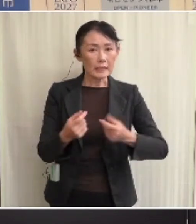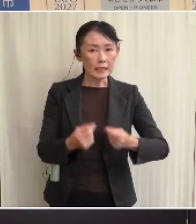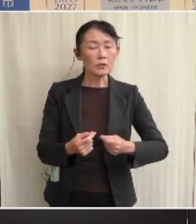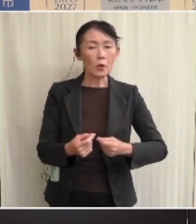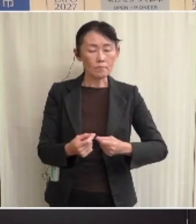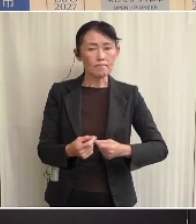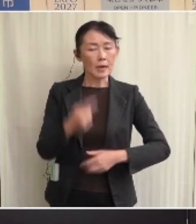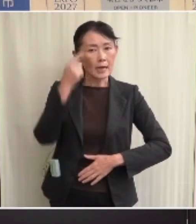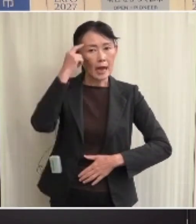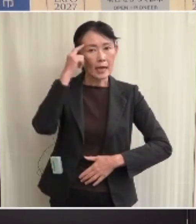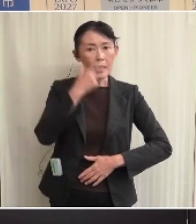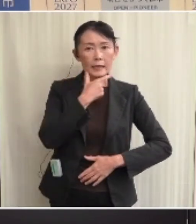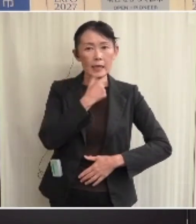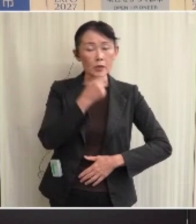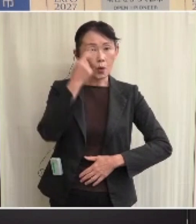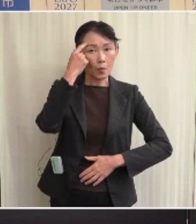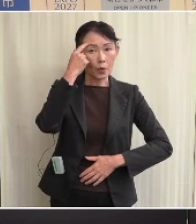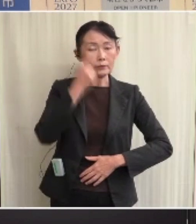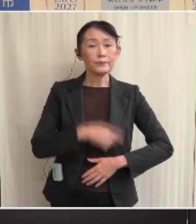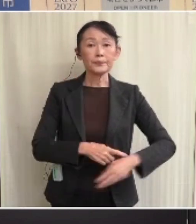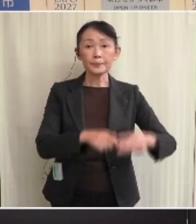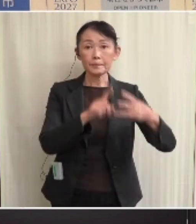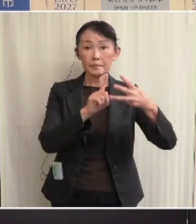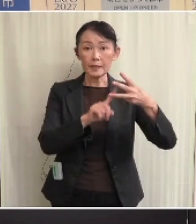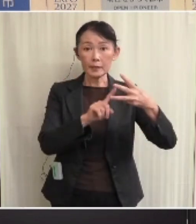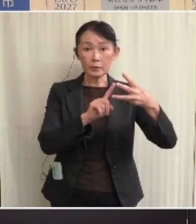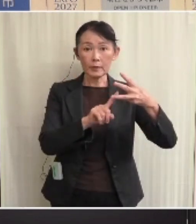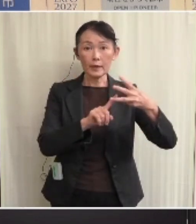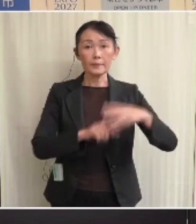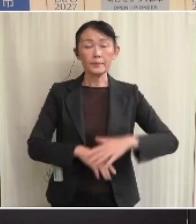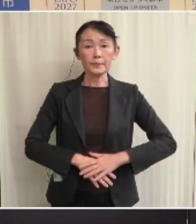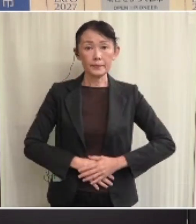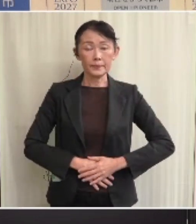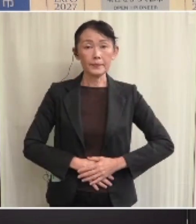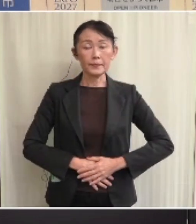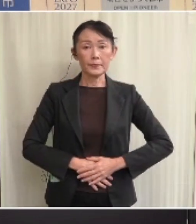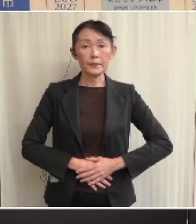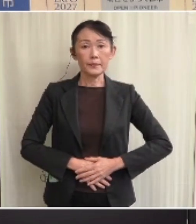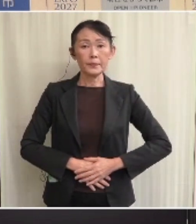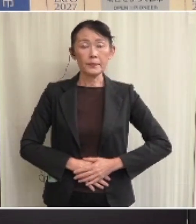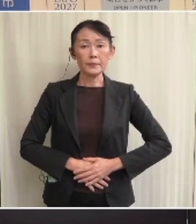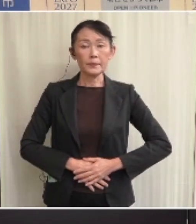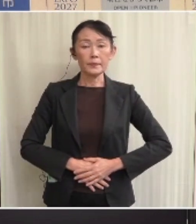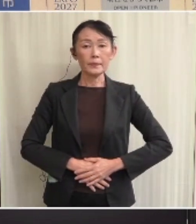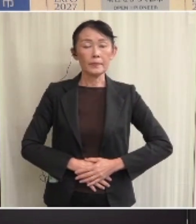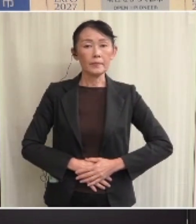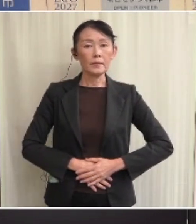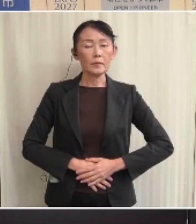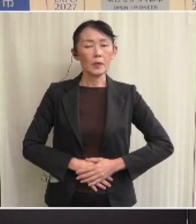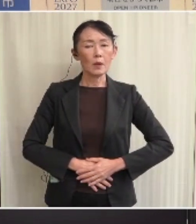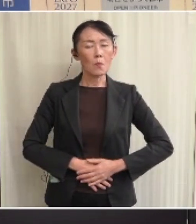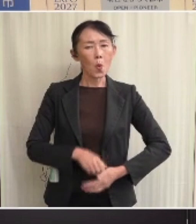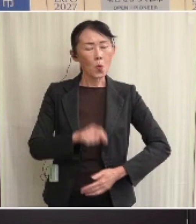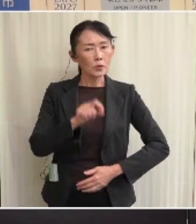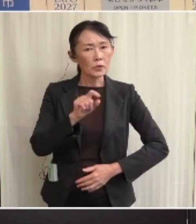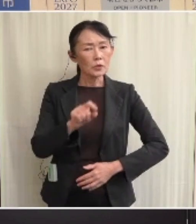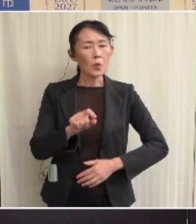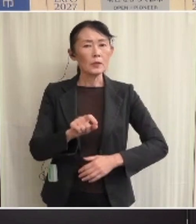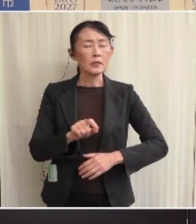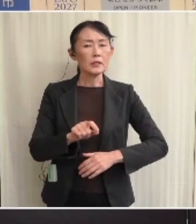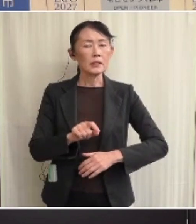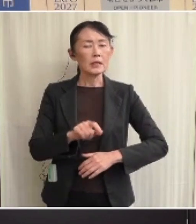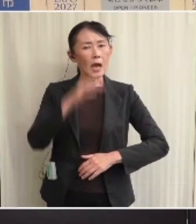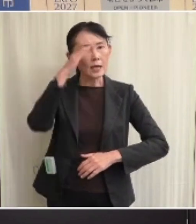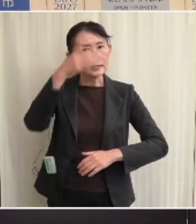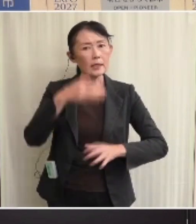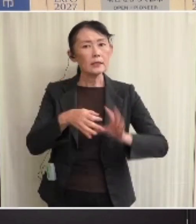ありがとうございます。これ現時点でまだそういう段ではないかもしれないですけれども、まあ、もう少しそのやりようがあったというか、こういう事態を